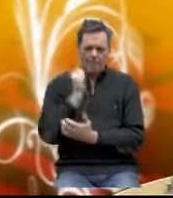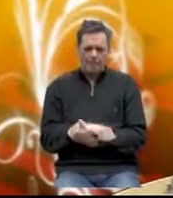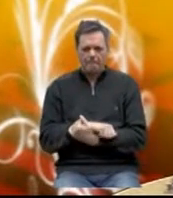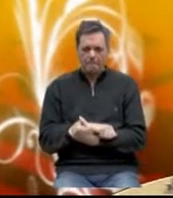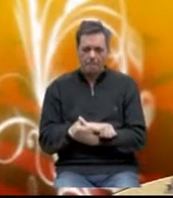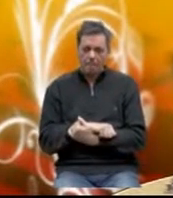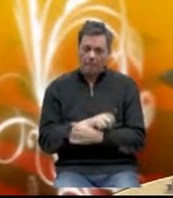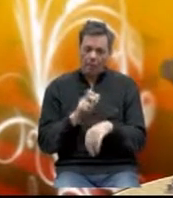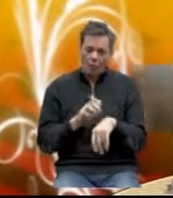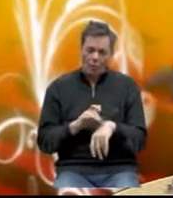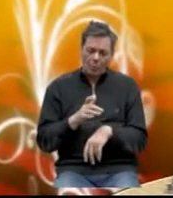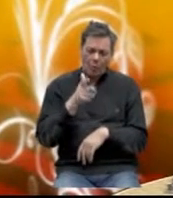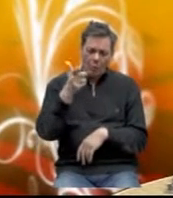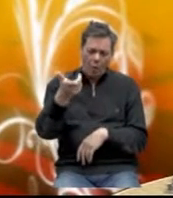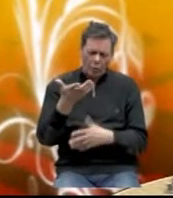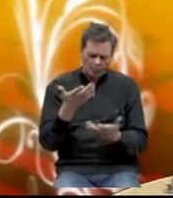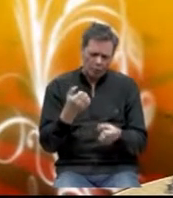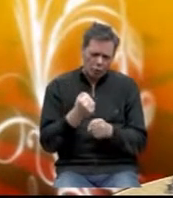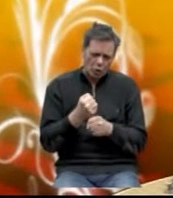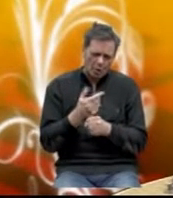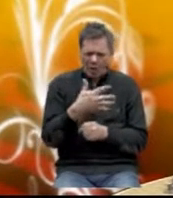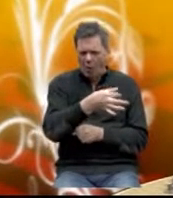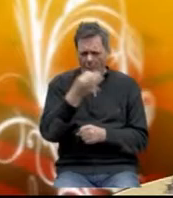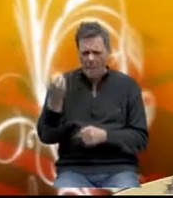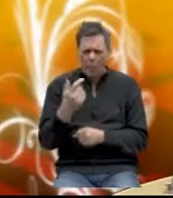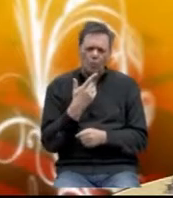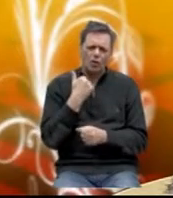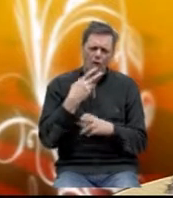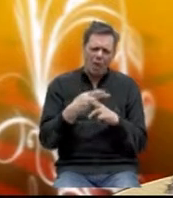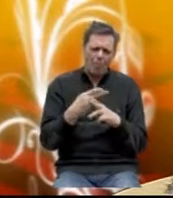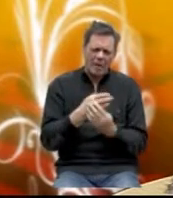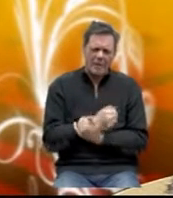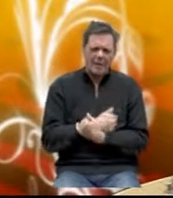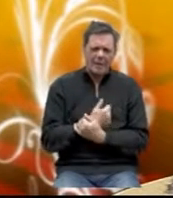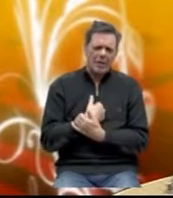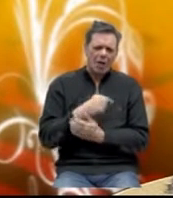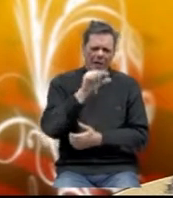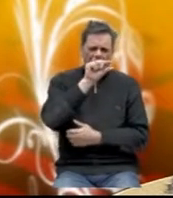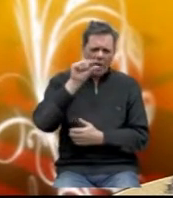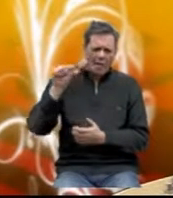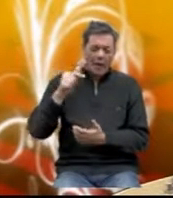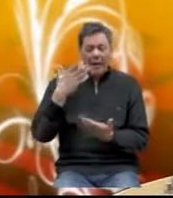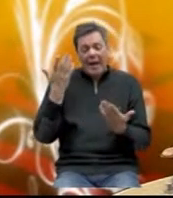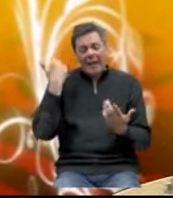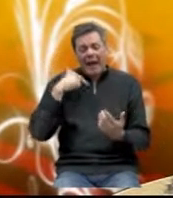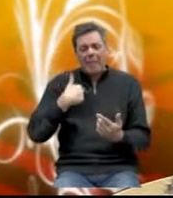Dotaknuli smo malo i ovo što se radilo na tome danu, jer zaista ta rečenica mene gubimo li bitku